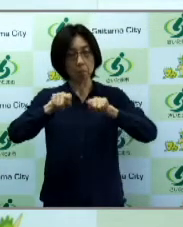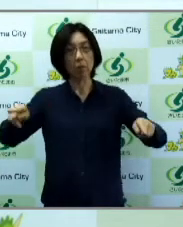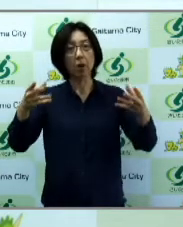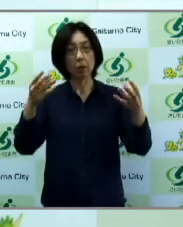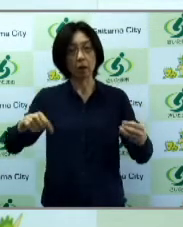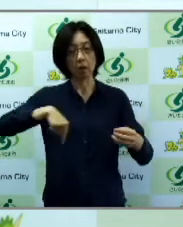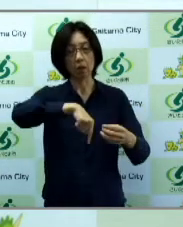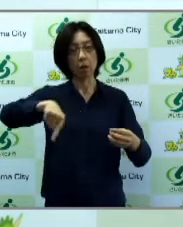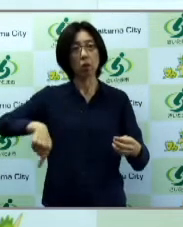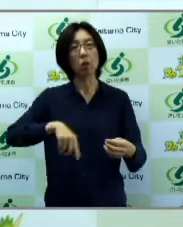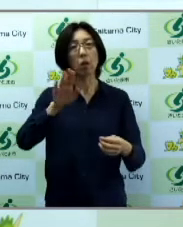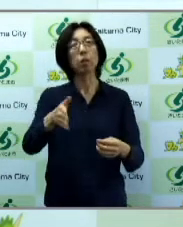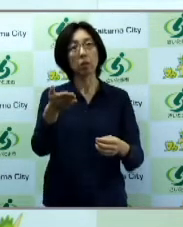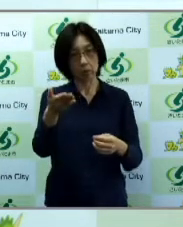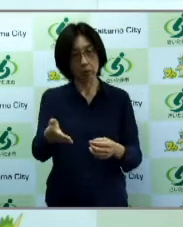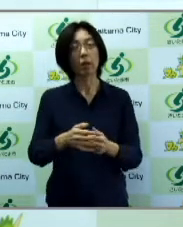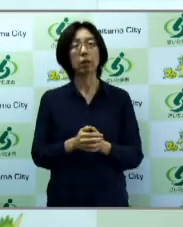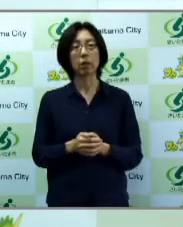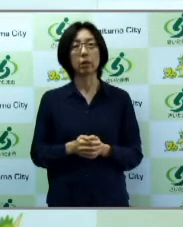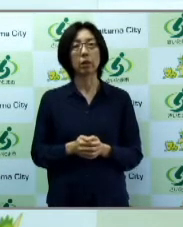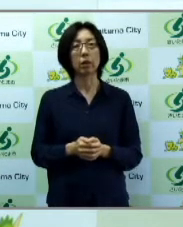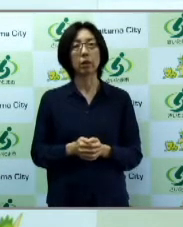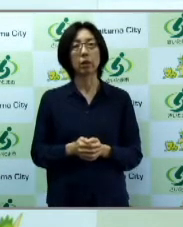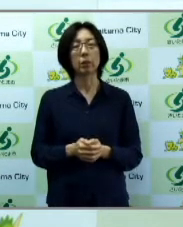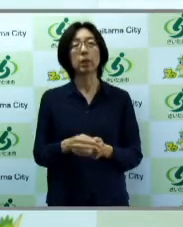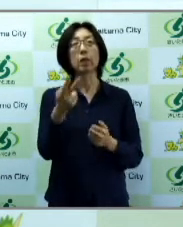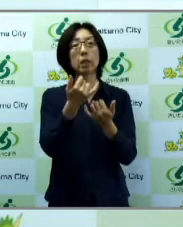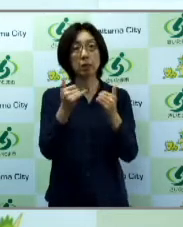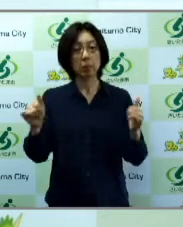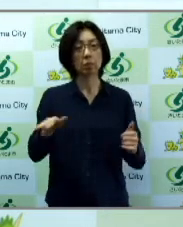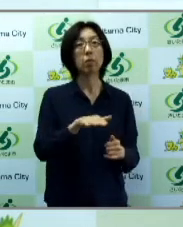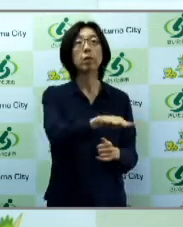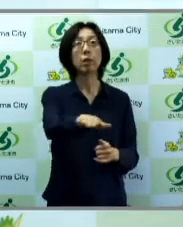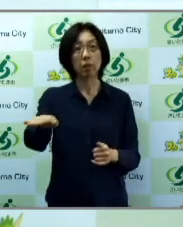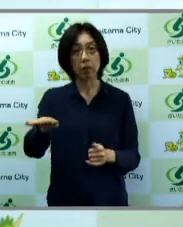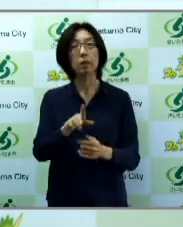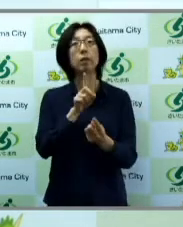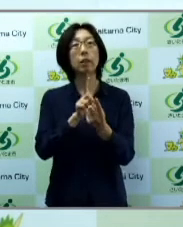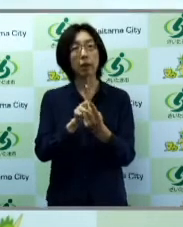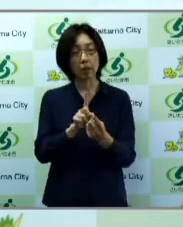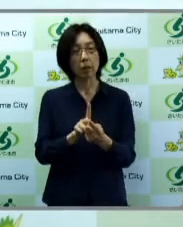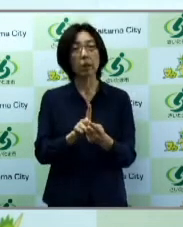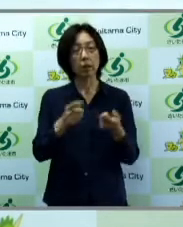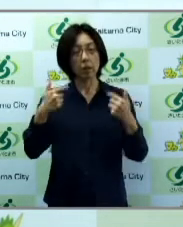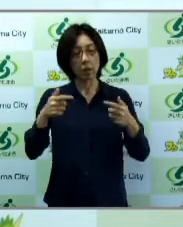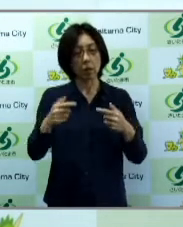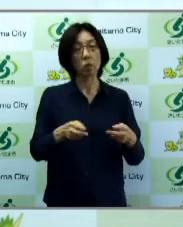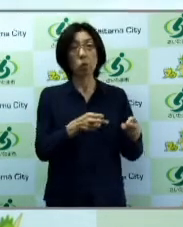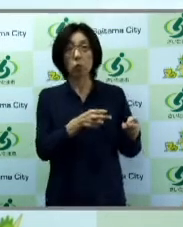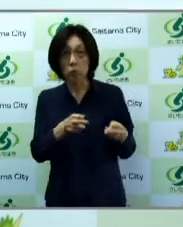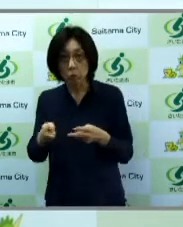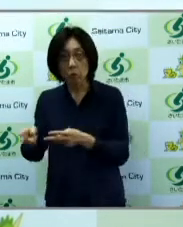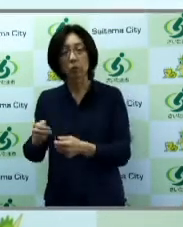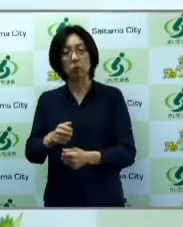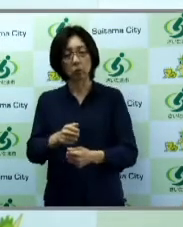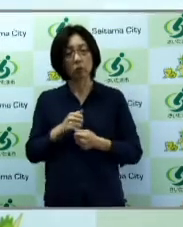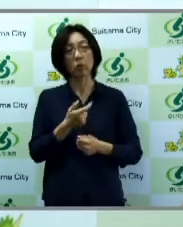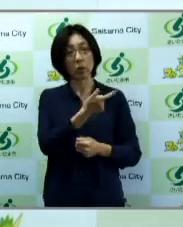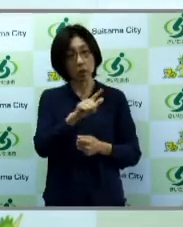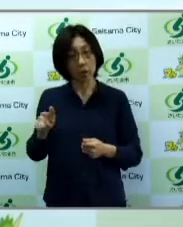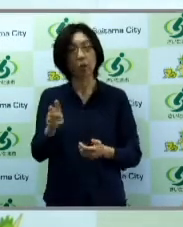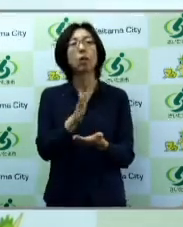を教えてください。また市民に日頃や当日どんな備えや行動を心がけてほしいか、メッセージをお願いします。